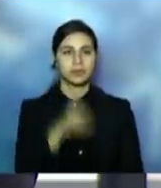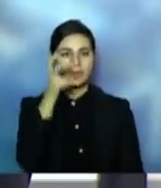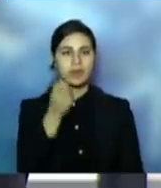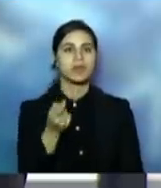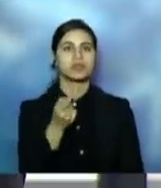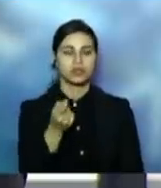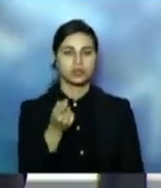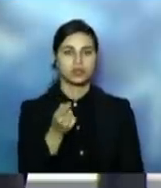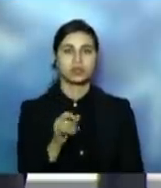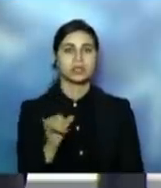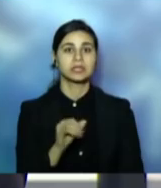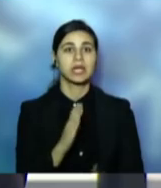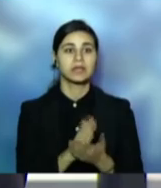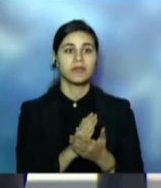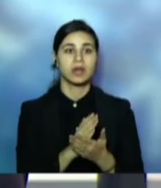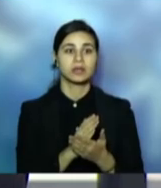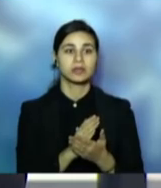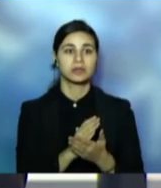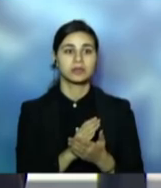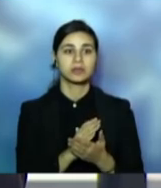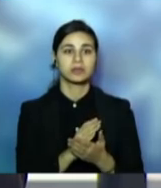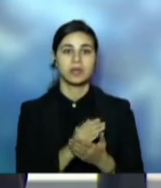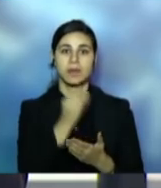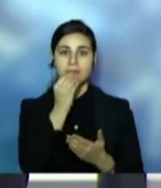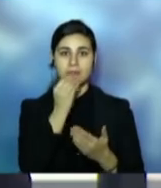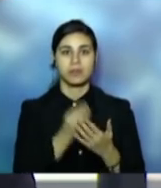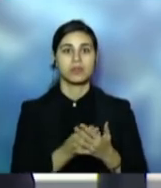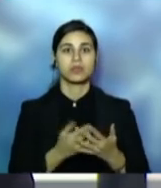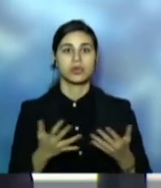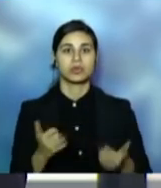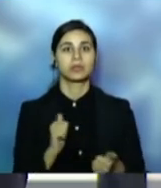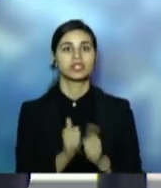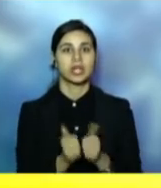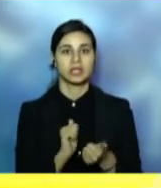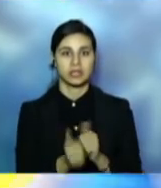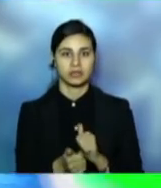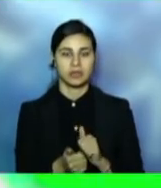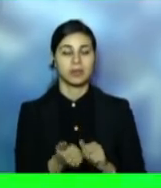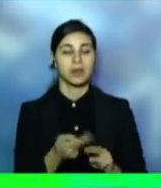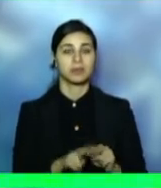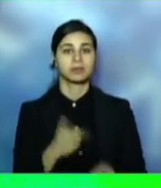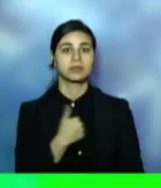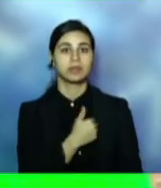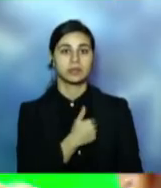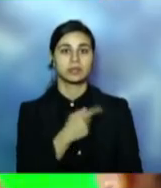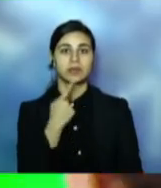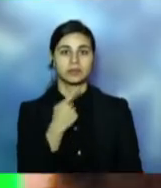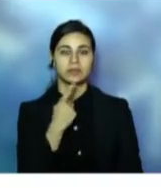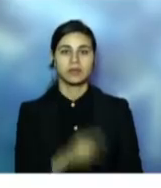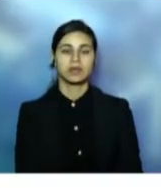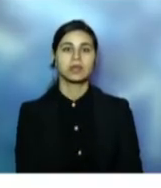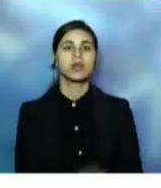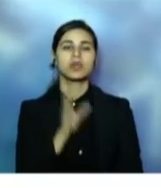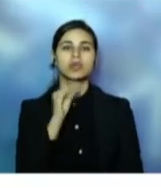ბურღული სადმივედით ჩვენ პროდუქტების ჩანაცვლებასთან. აი ახლა ეს მინდა გავაგრძელო და როდესაც ჩვენ